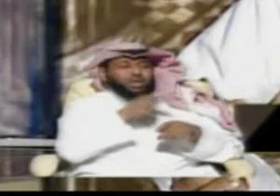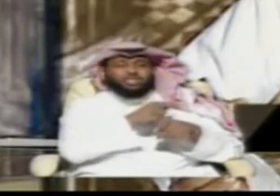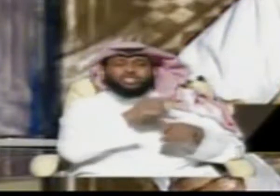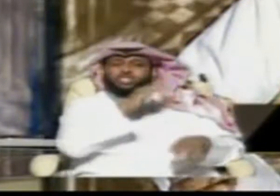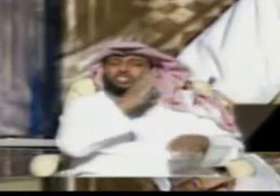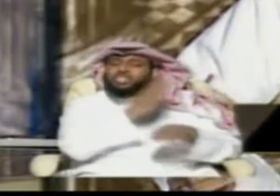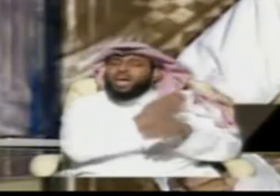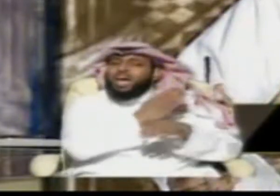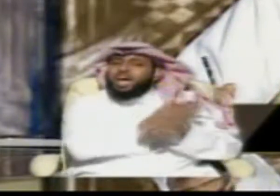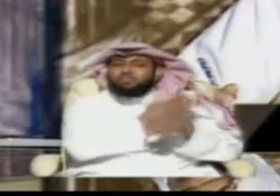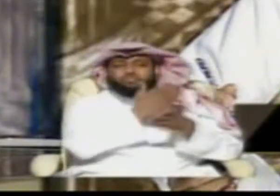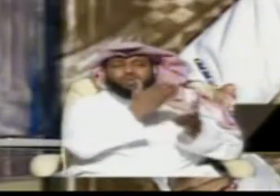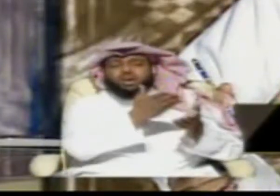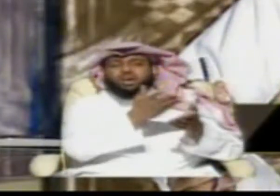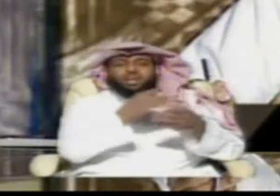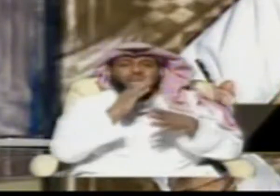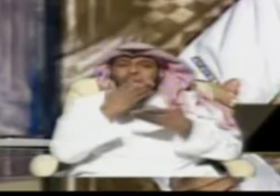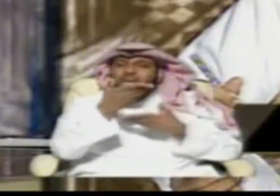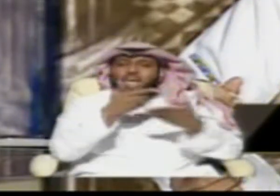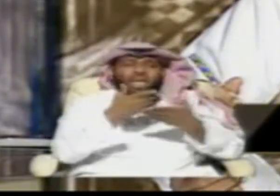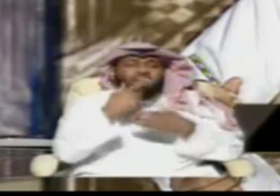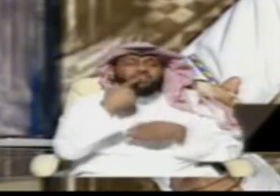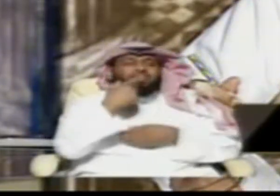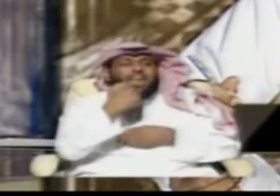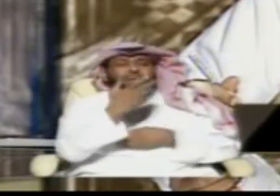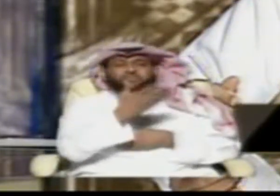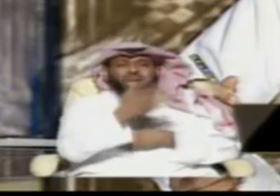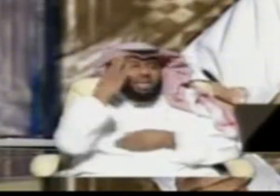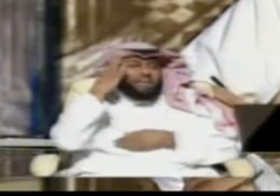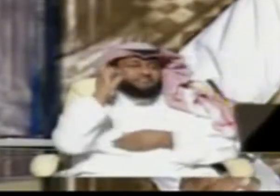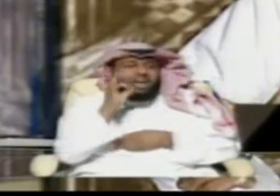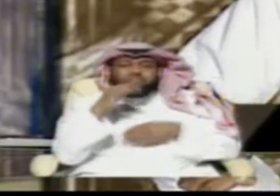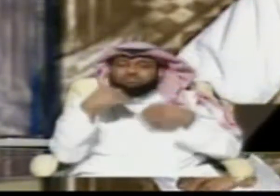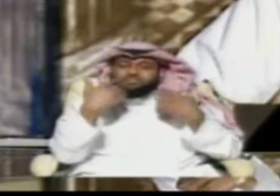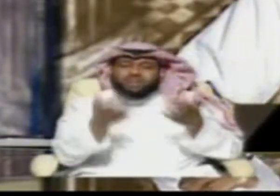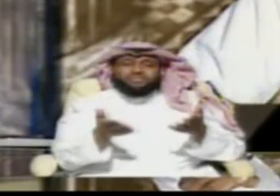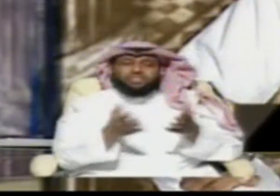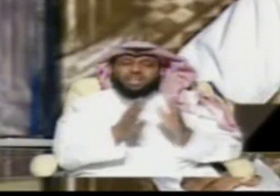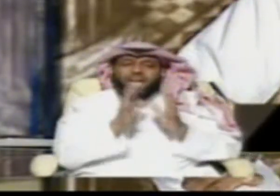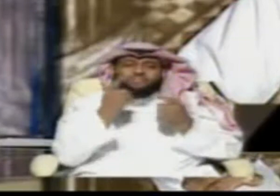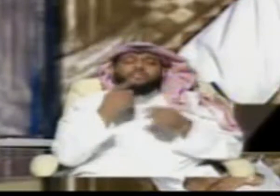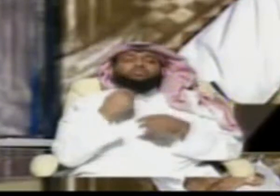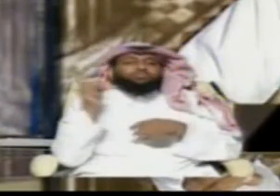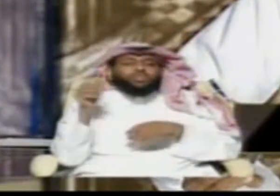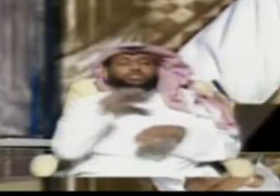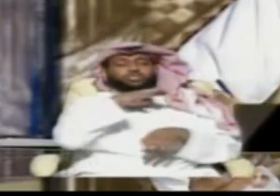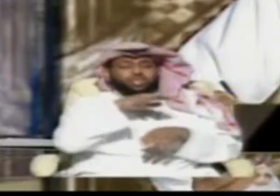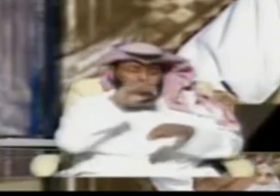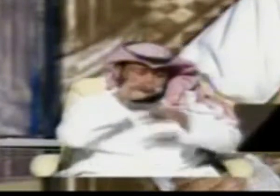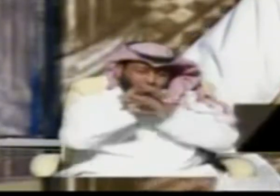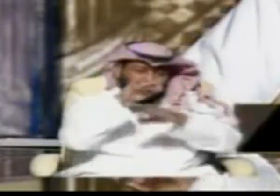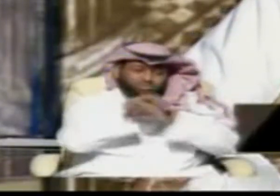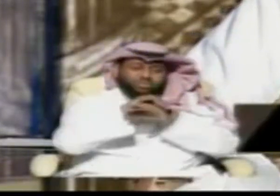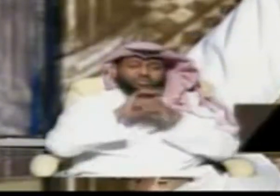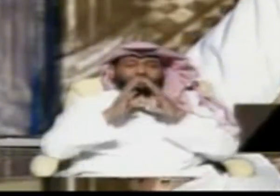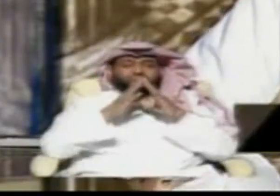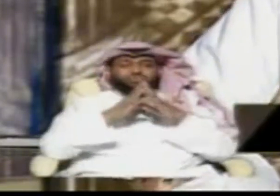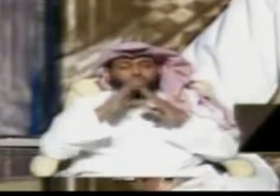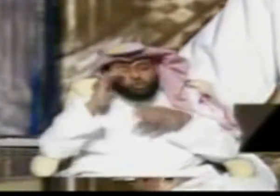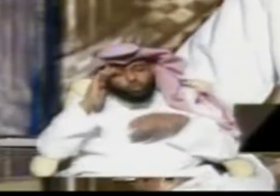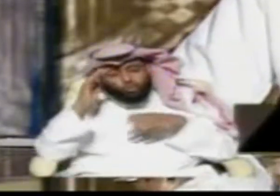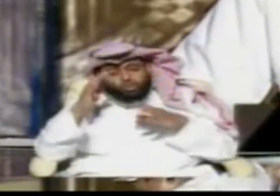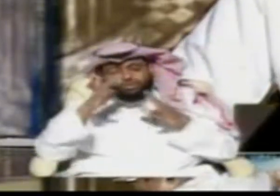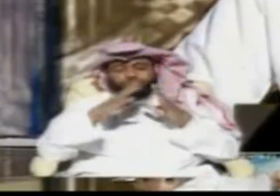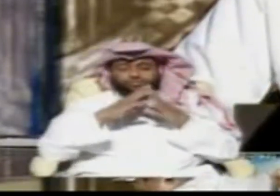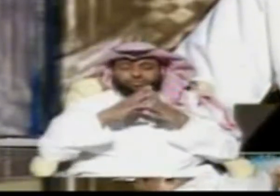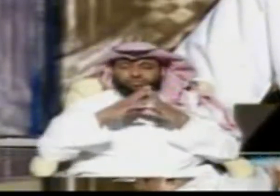نصحته، وهل يعني أبغى نصيحة كيف أسوي؟ وجهني يا شيخ. طيب تسمعي الإجابة إن شاء الله تعالى.